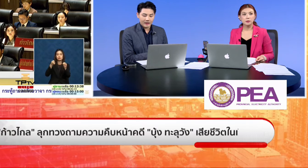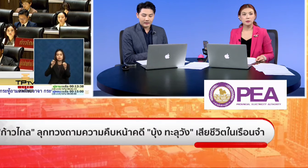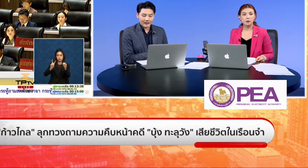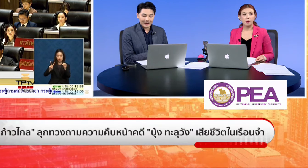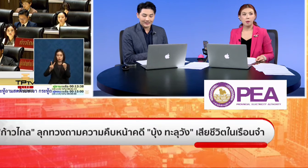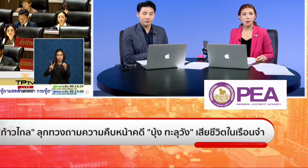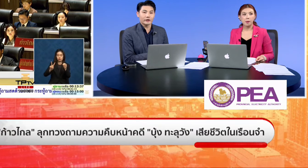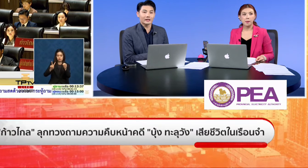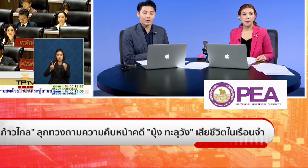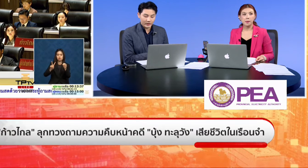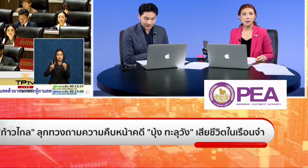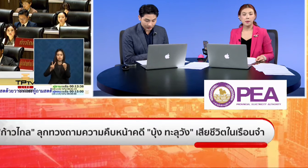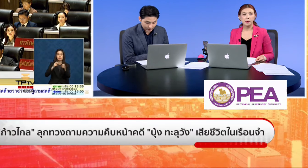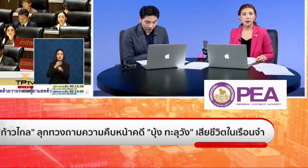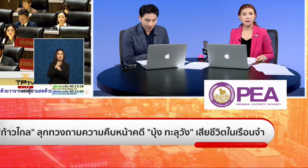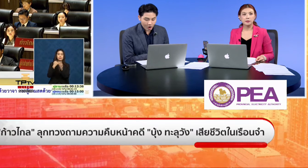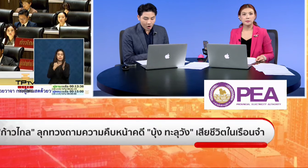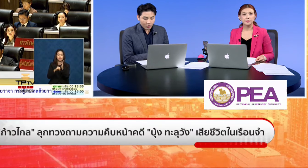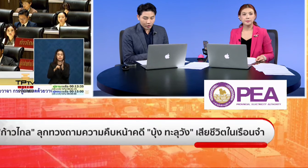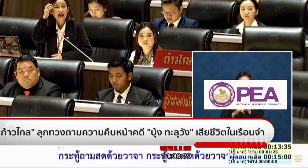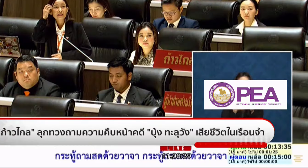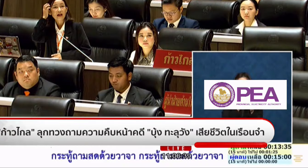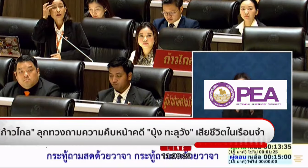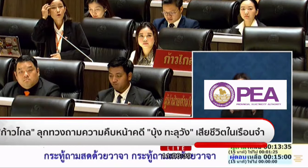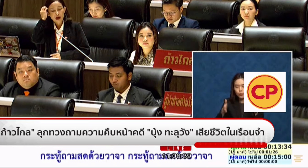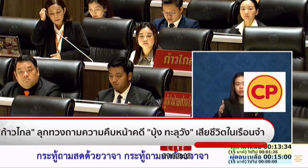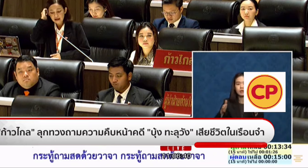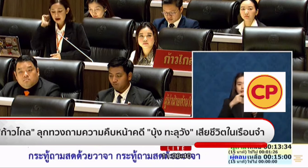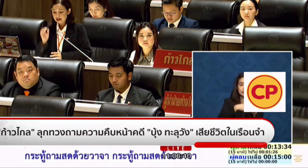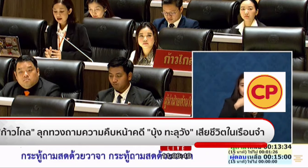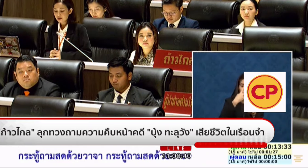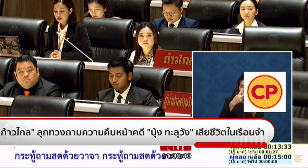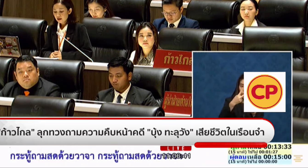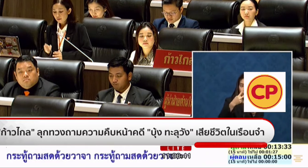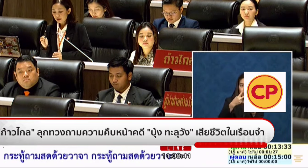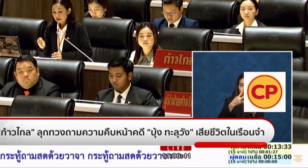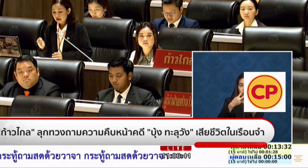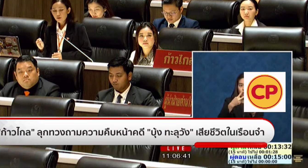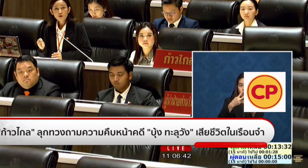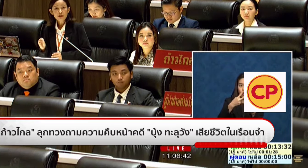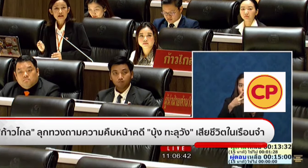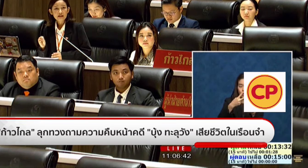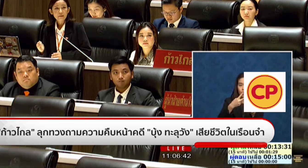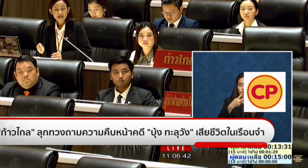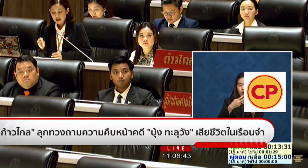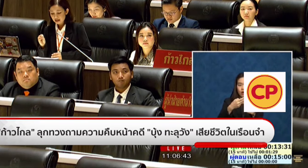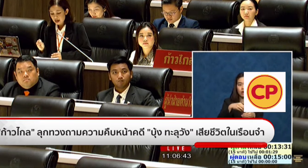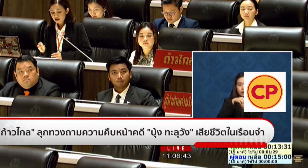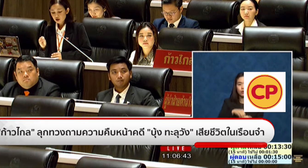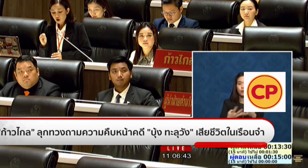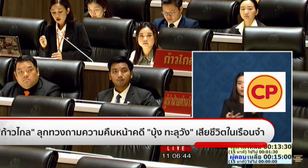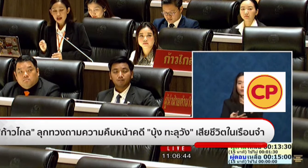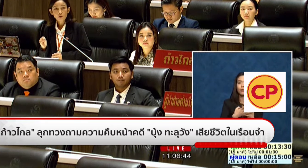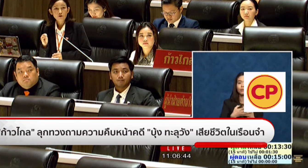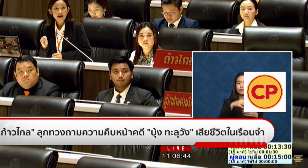รมครับท่านพันตำรวจเอกทวีสอดส่องคุณสสินันเนี่ยก็บอกว่าเป็นเวลา2เดือนแล้วครับที่นางสา